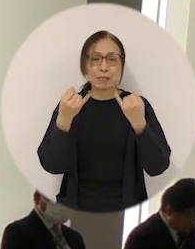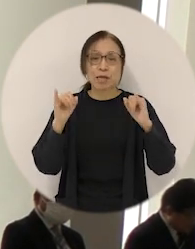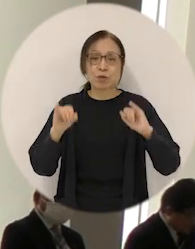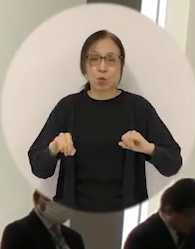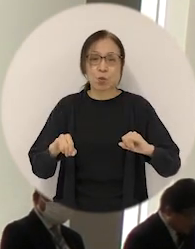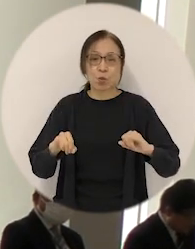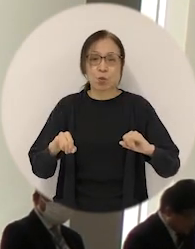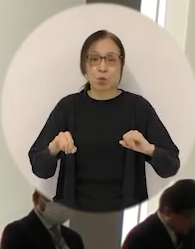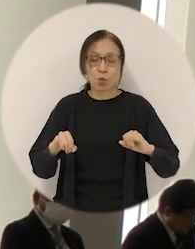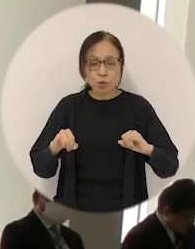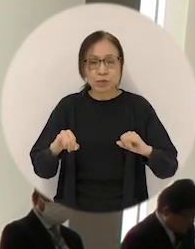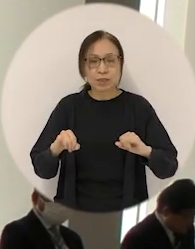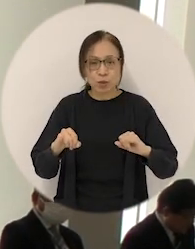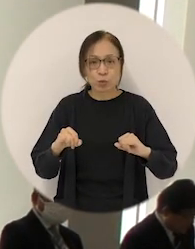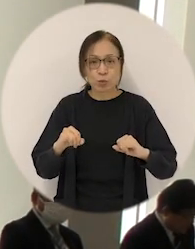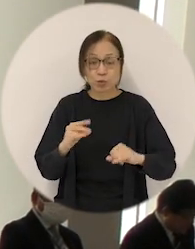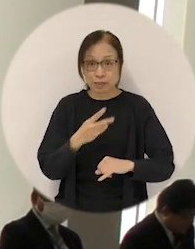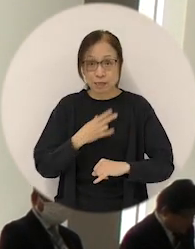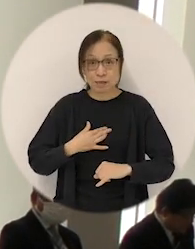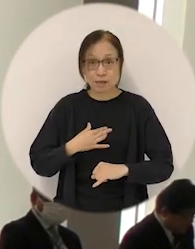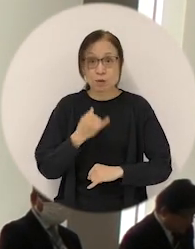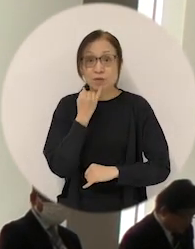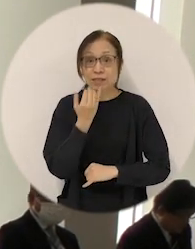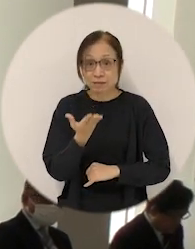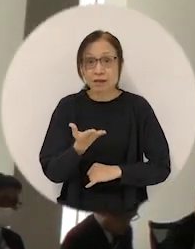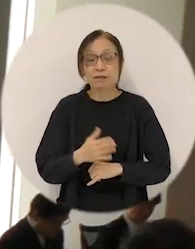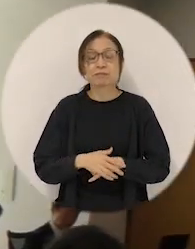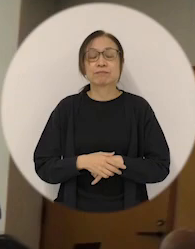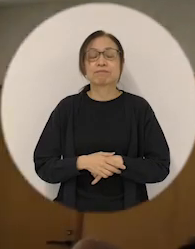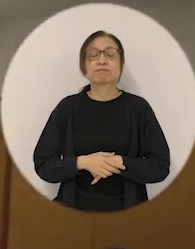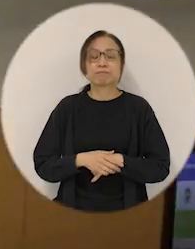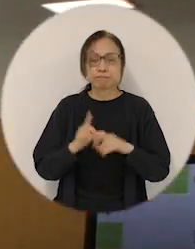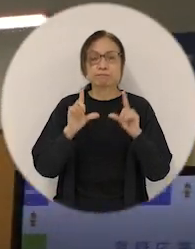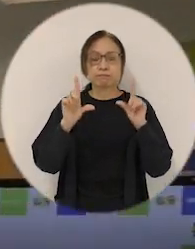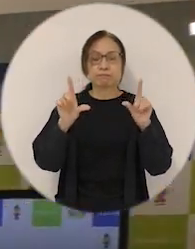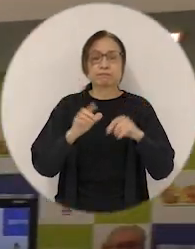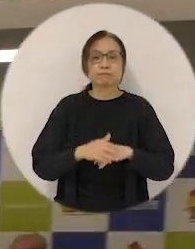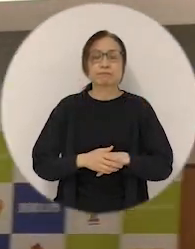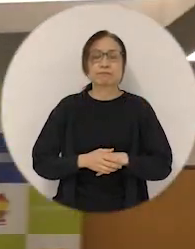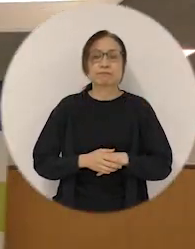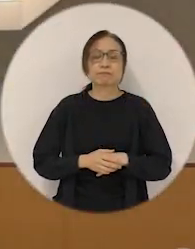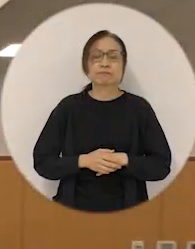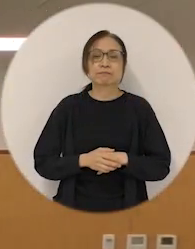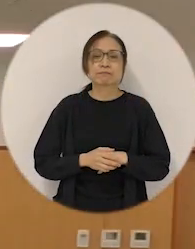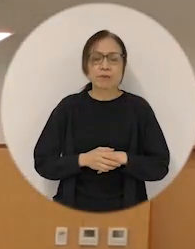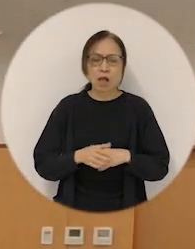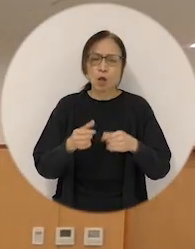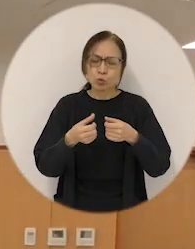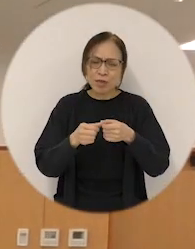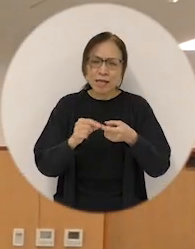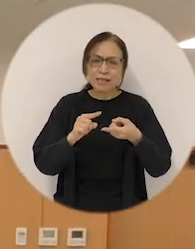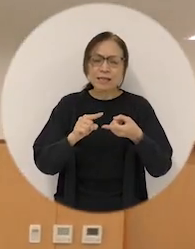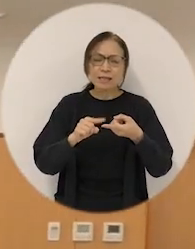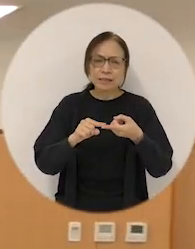理解してよろしいでしょうか。 はい、具体的にその事業内容